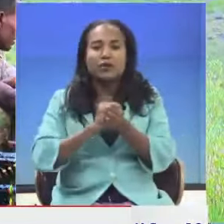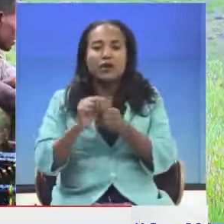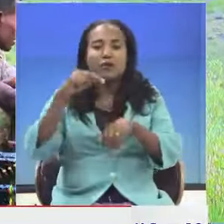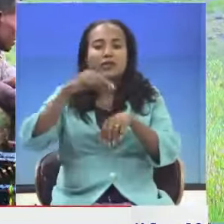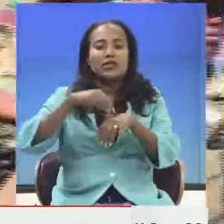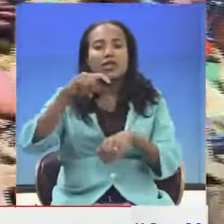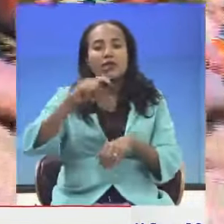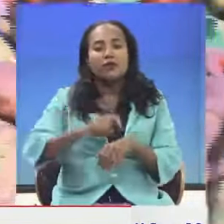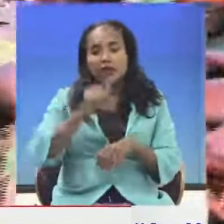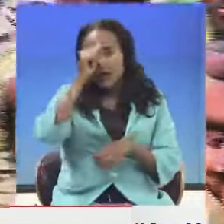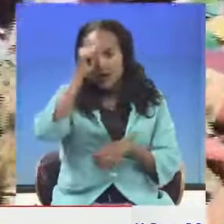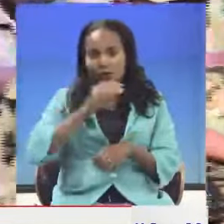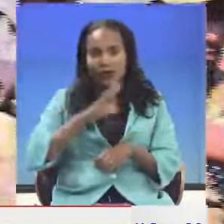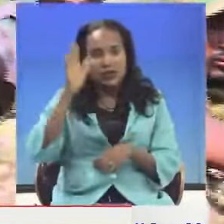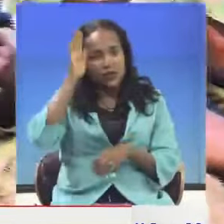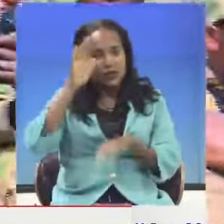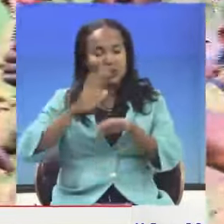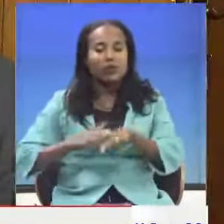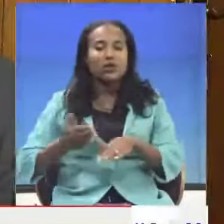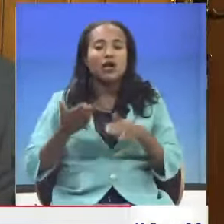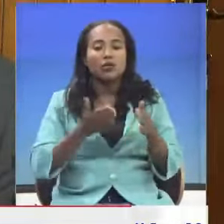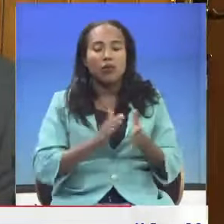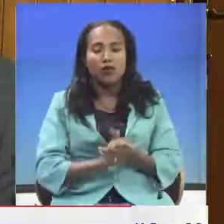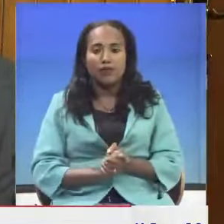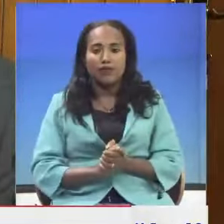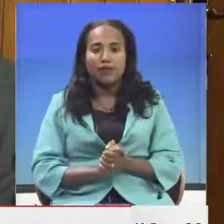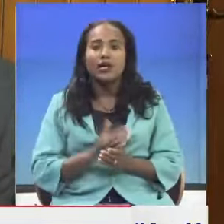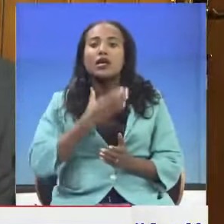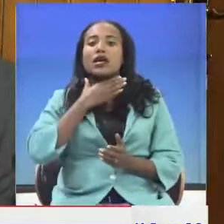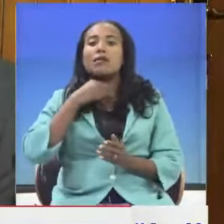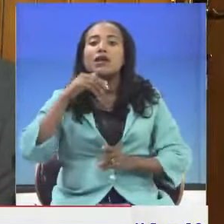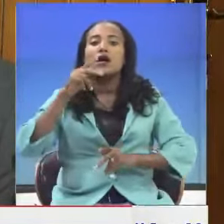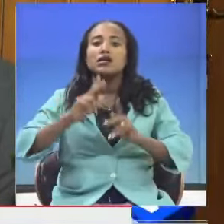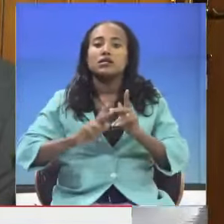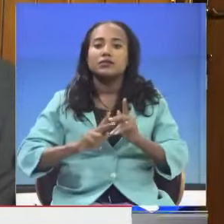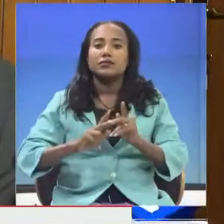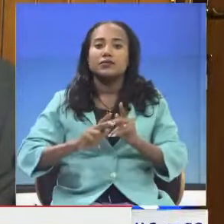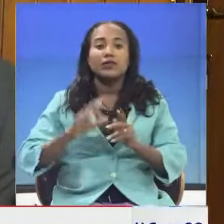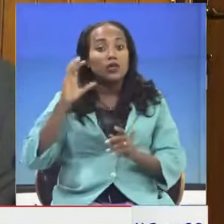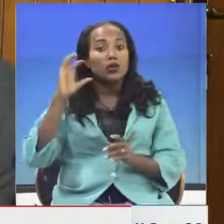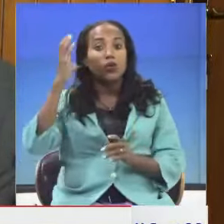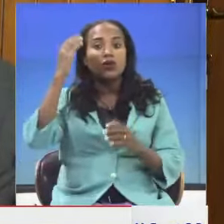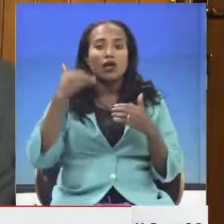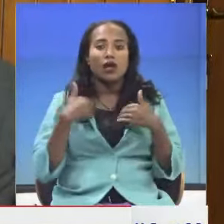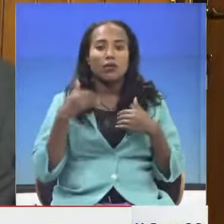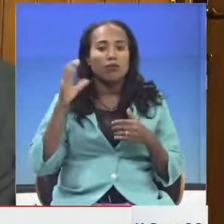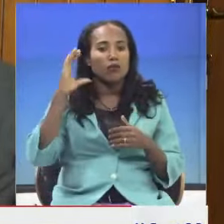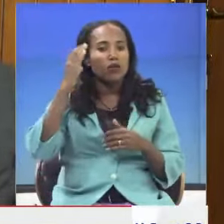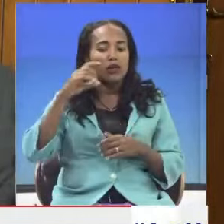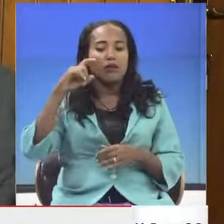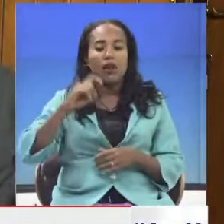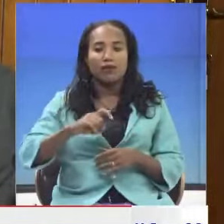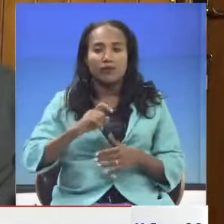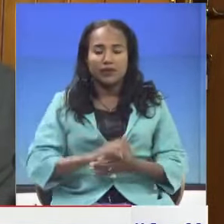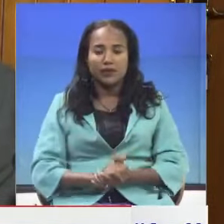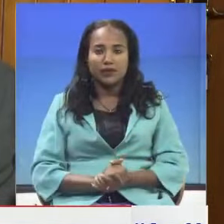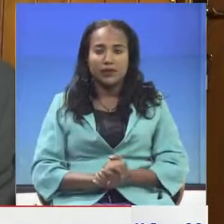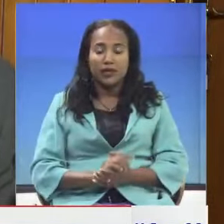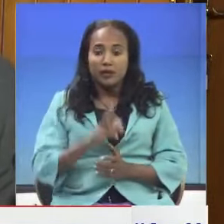ለመደምሰስ መነሳት እንዳለበትም አቶ ግዛቸው ጥሪ አቅርበዋል። የአማራ ህዝብ እየተቆጣ ነው ያለው፣ መቆጣትም